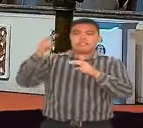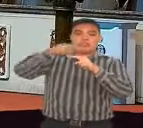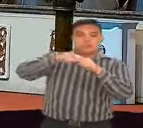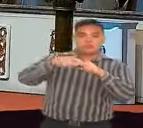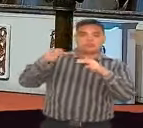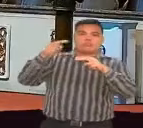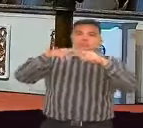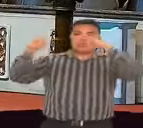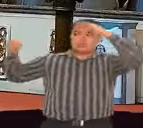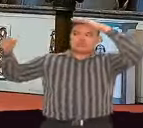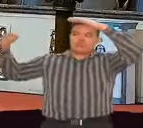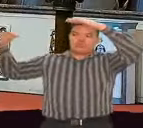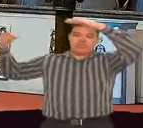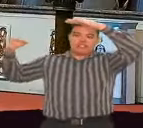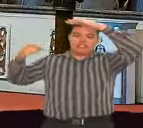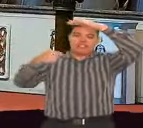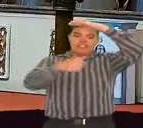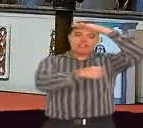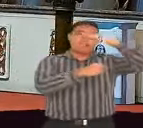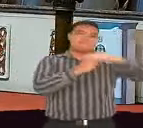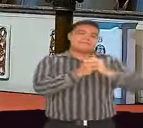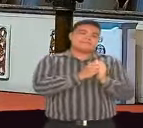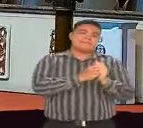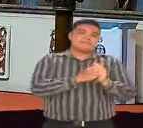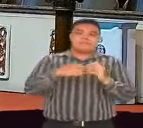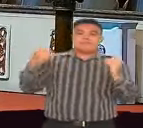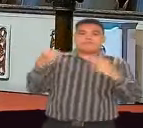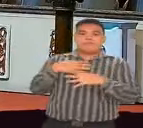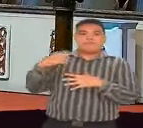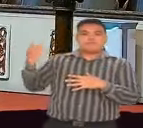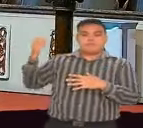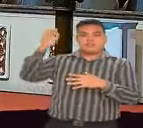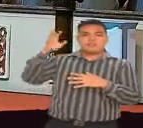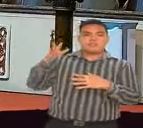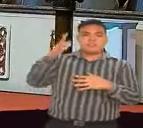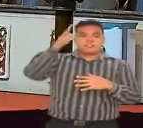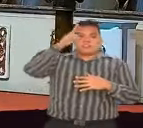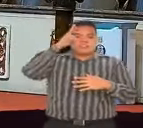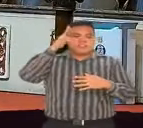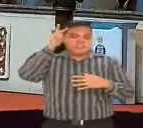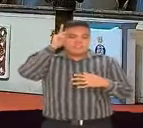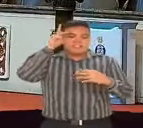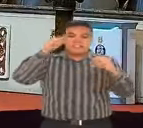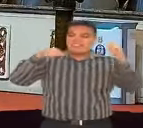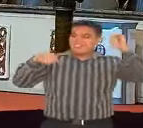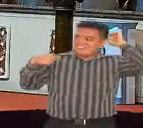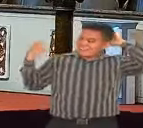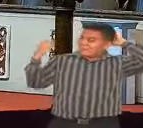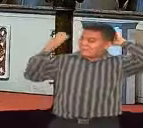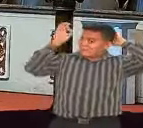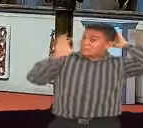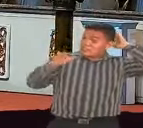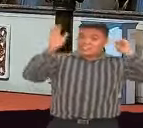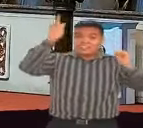niya. Pero sige, slagtanaw na ko. Ako, nakuyawan ako. Anya, ako may amahan.